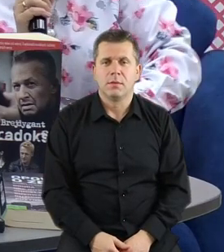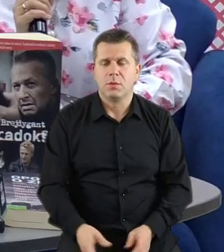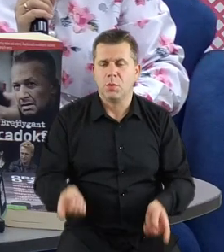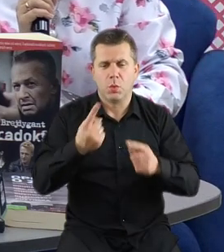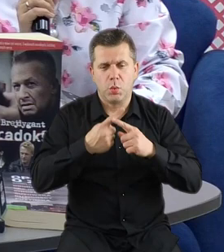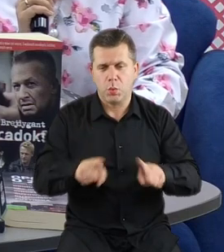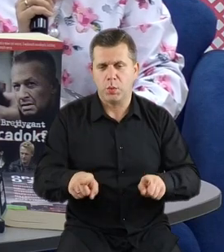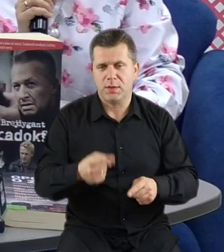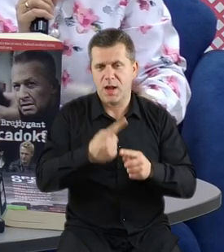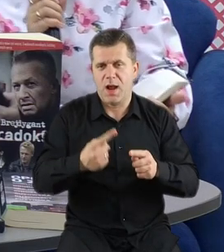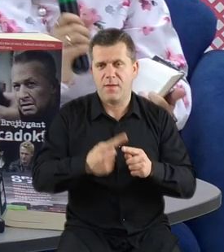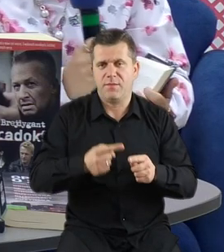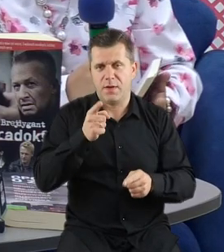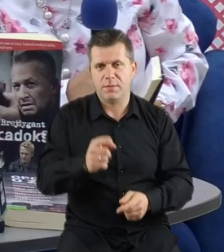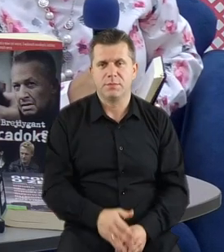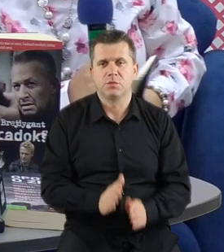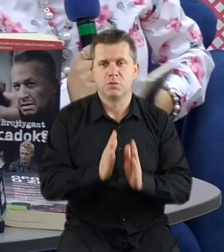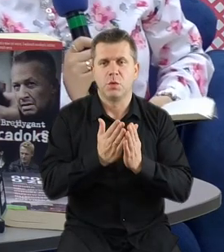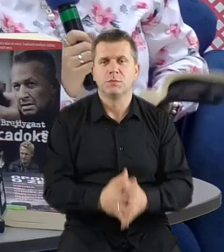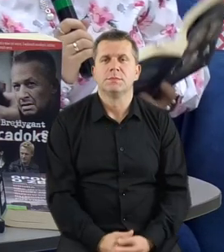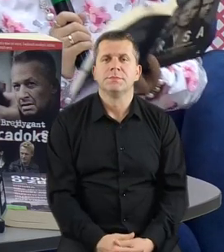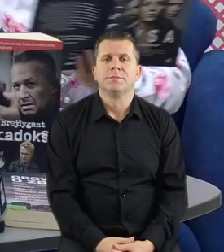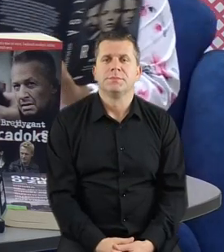bardzo krótki jest fragment.